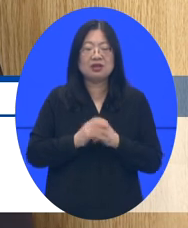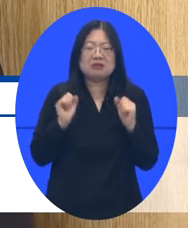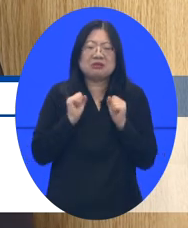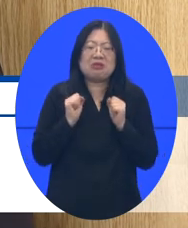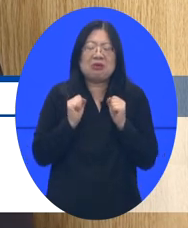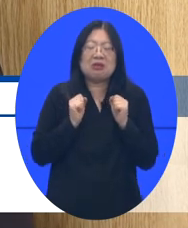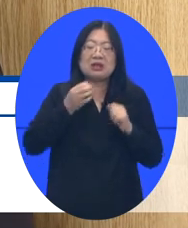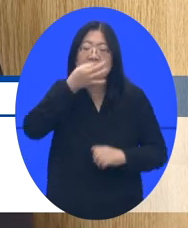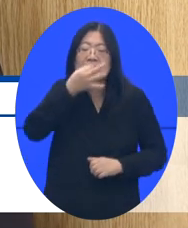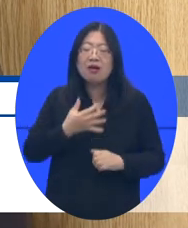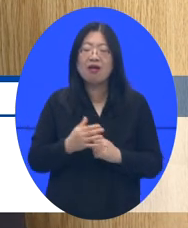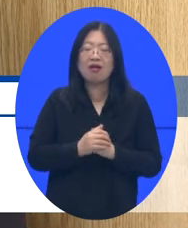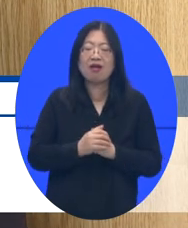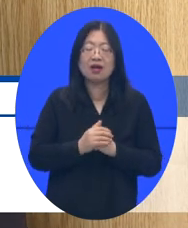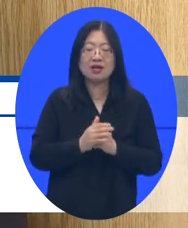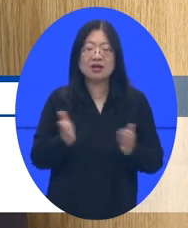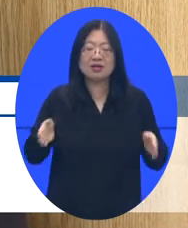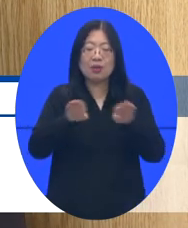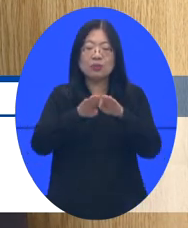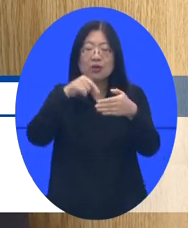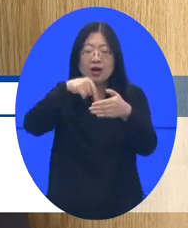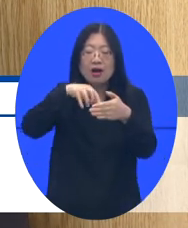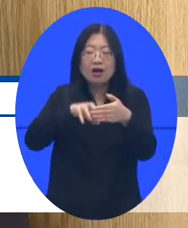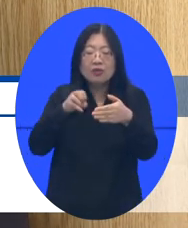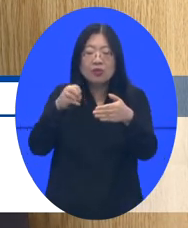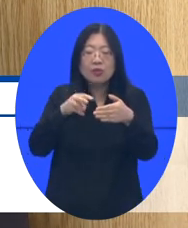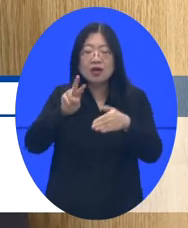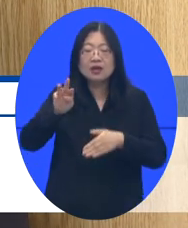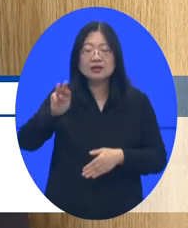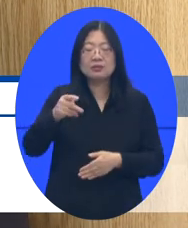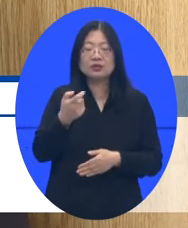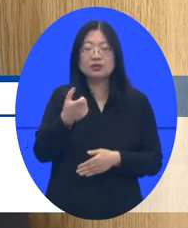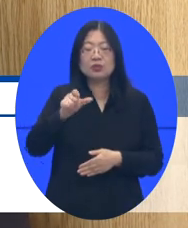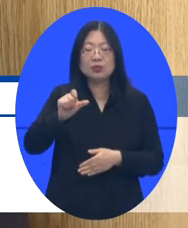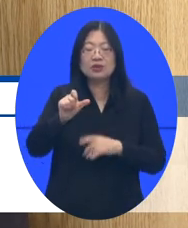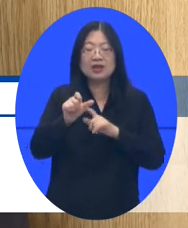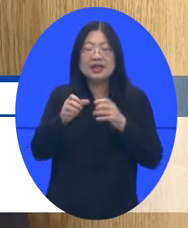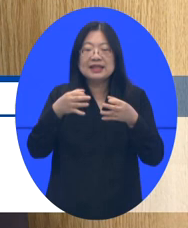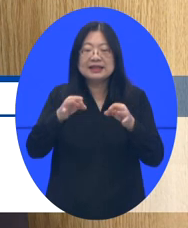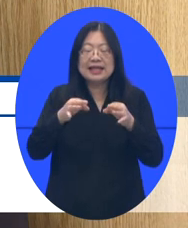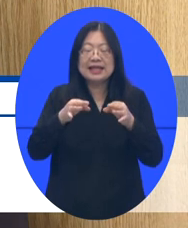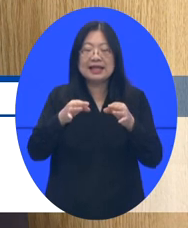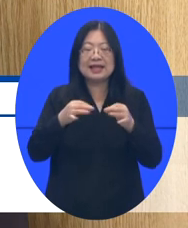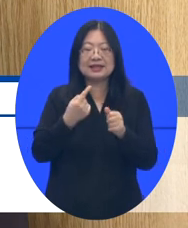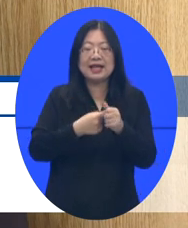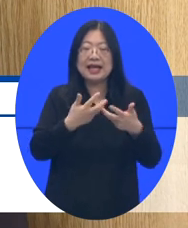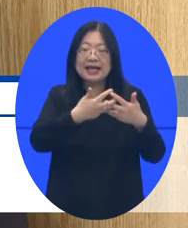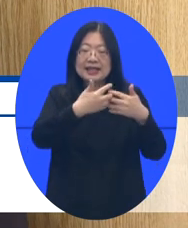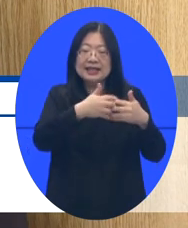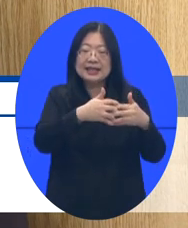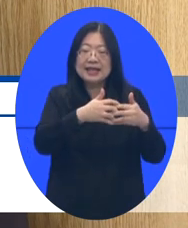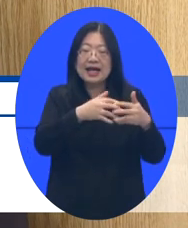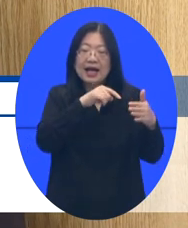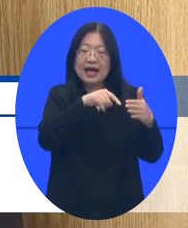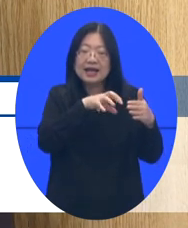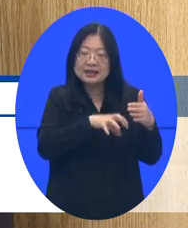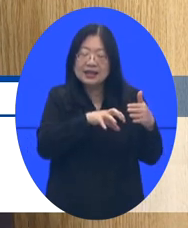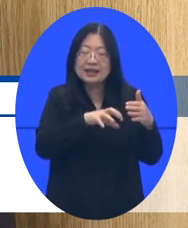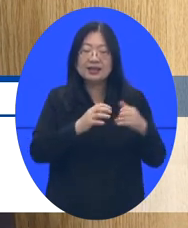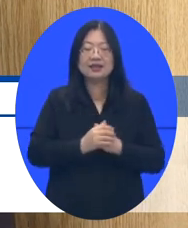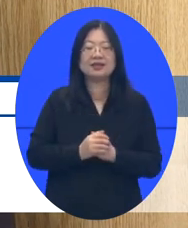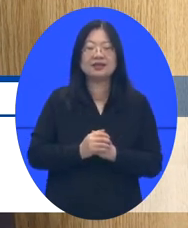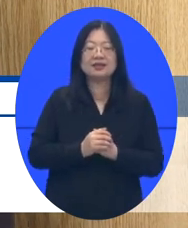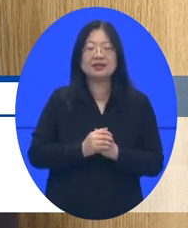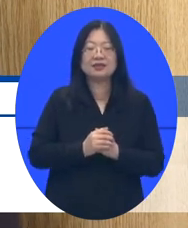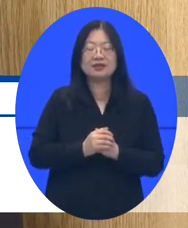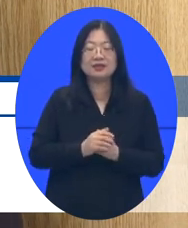겨울이 이제 힘 있던데 우리 건물 안이라 아니면 뭐 365일 그 은행 ATM 기 안이라